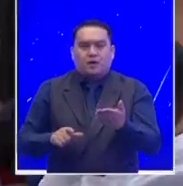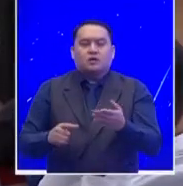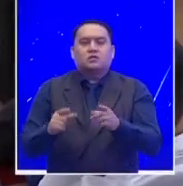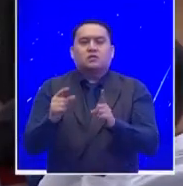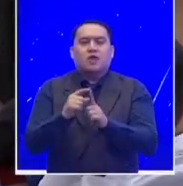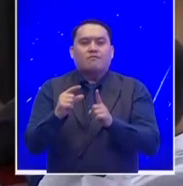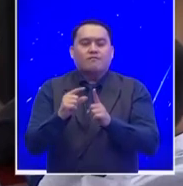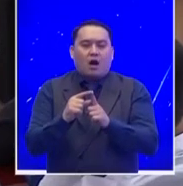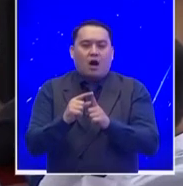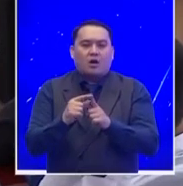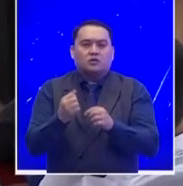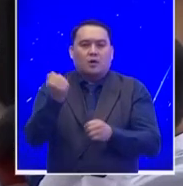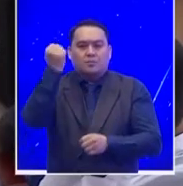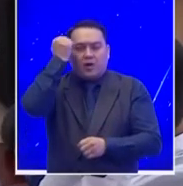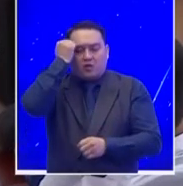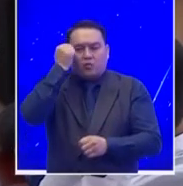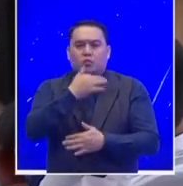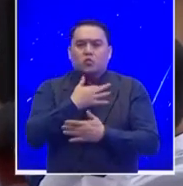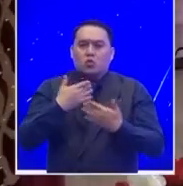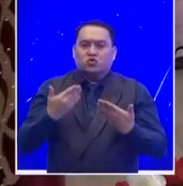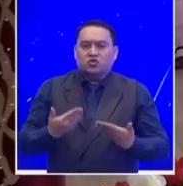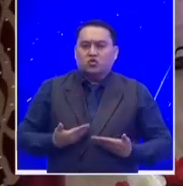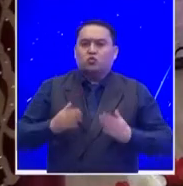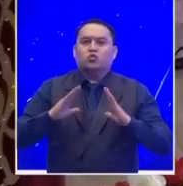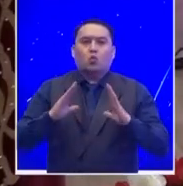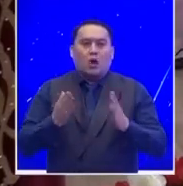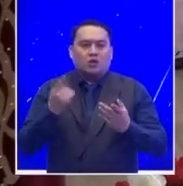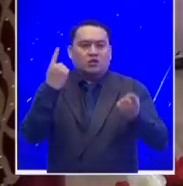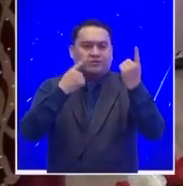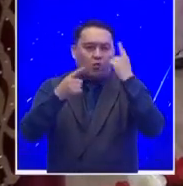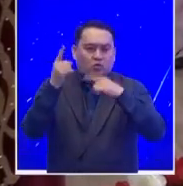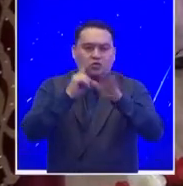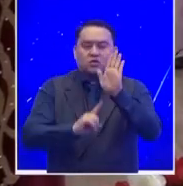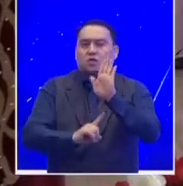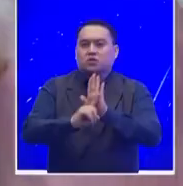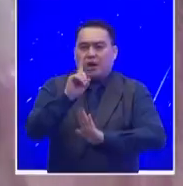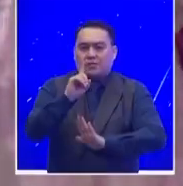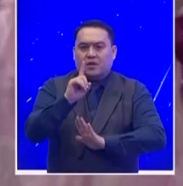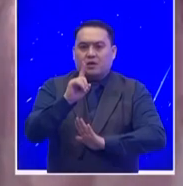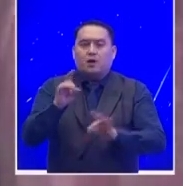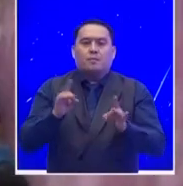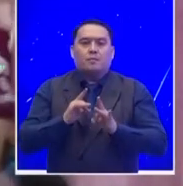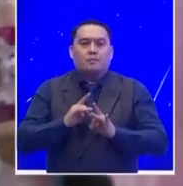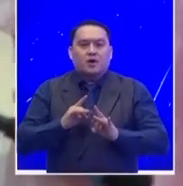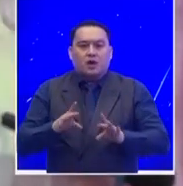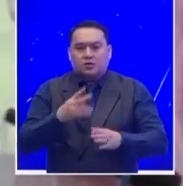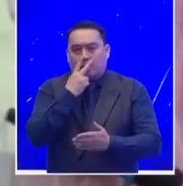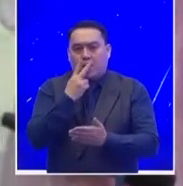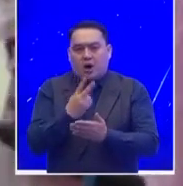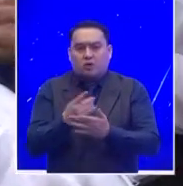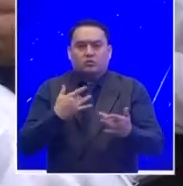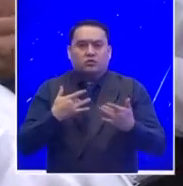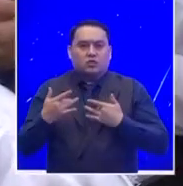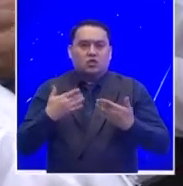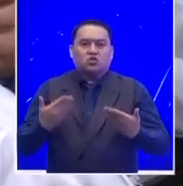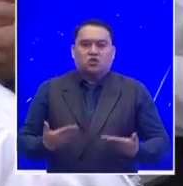назидания мыслителя помогают им во многих жизненных ситуациях и творческих начинаниях. Во время концерта учащиеся также продемонстрировали